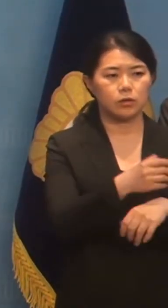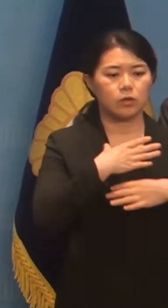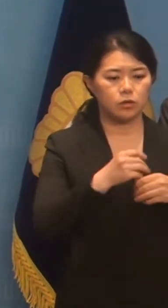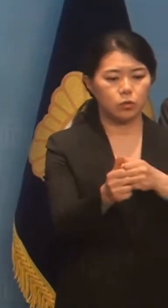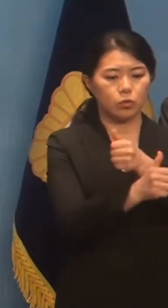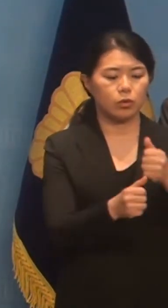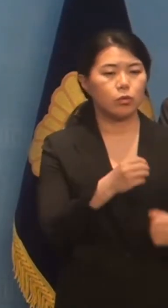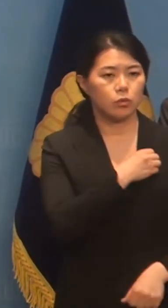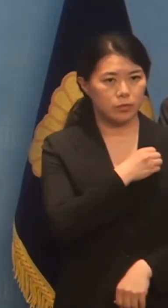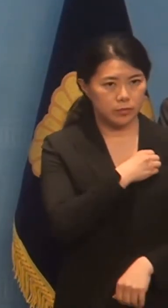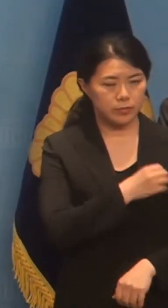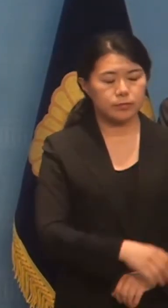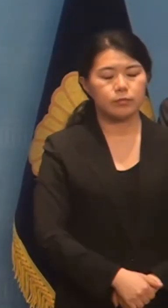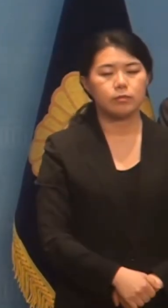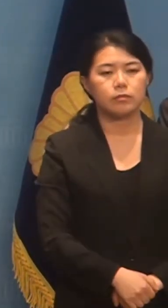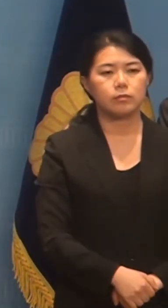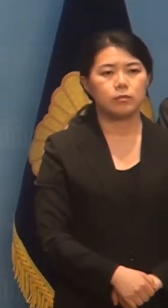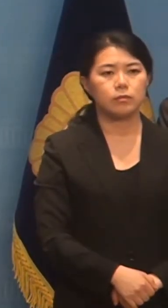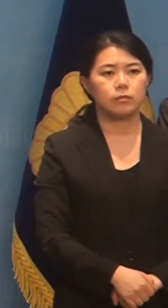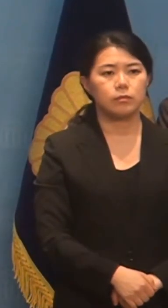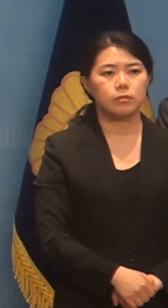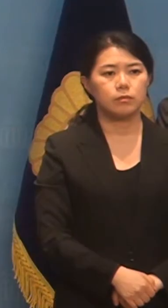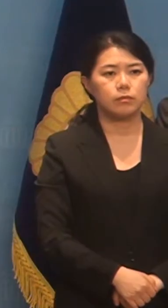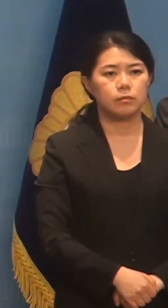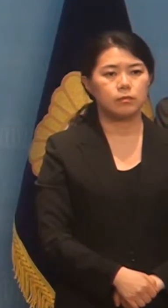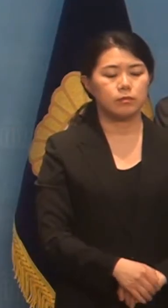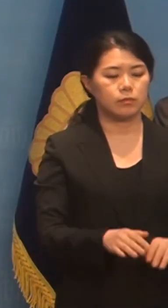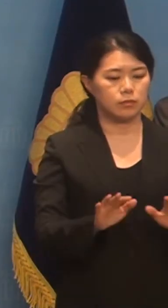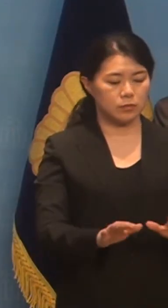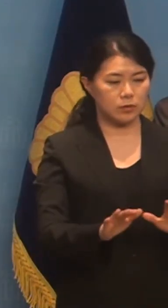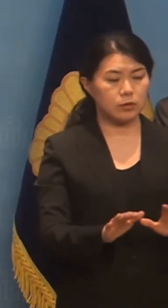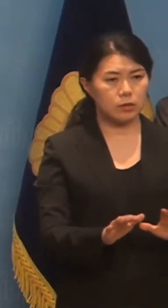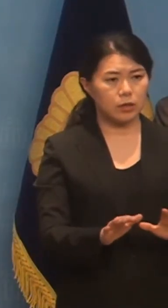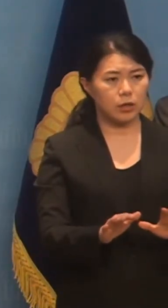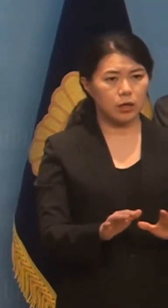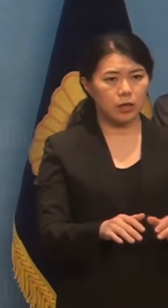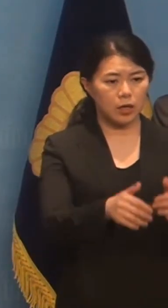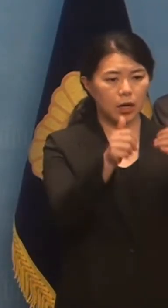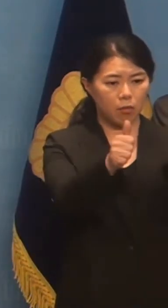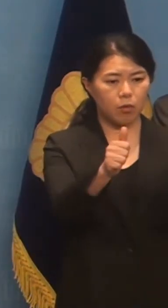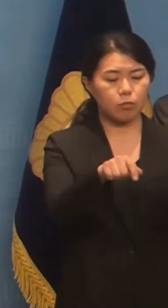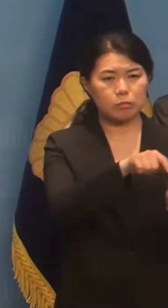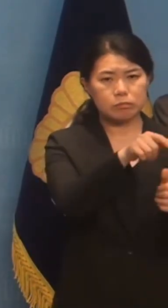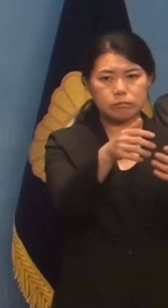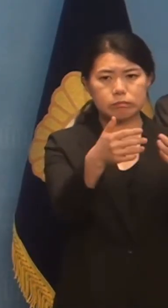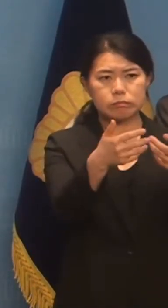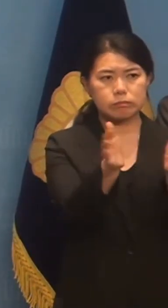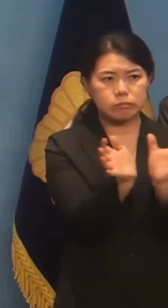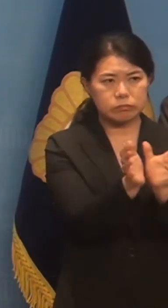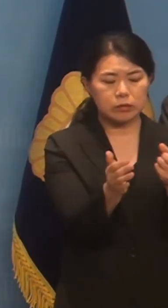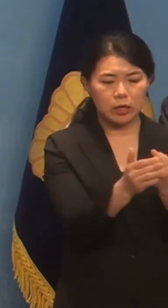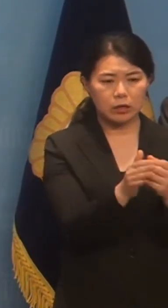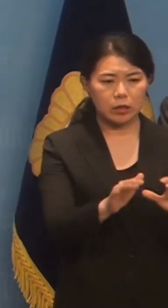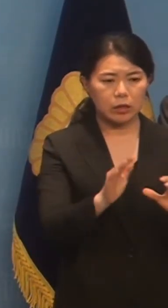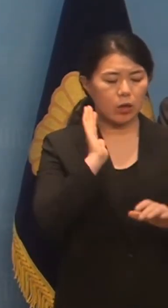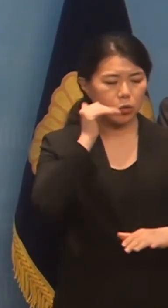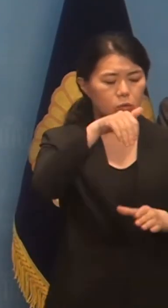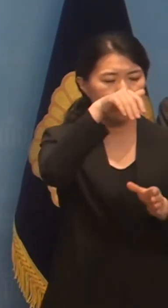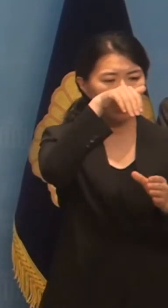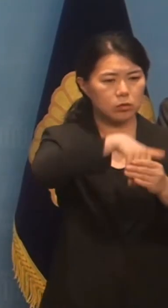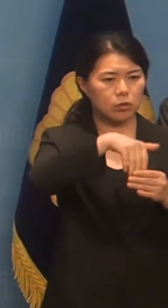행정안전위원회 위원들입니다. 작금에 계속되고 있는 사법부의 대선